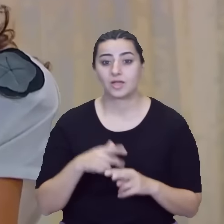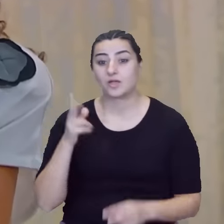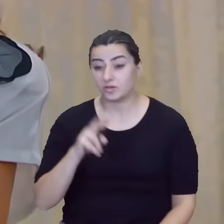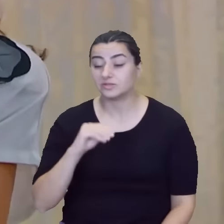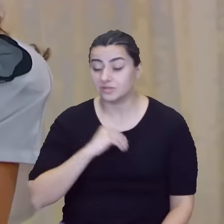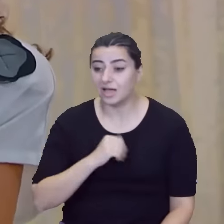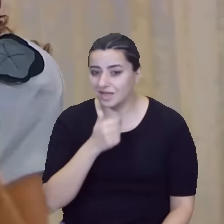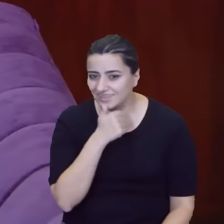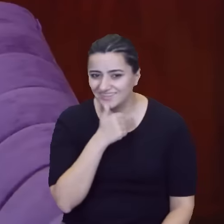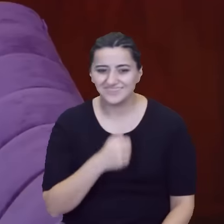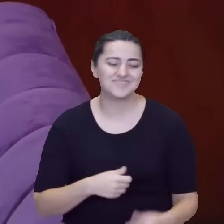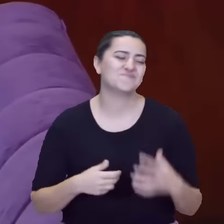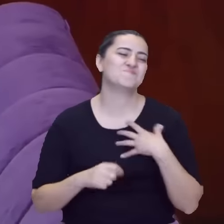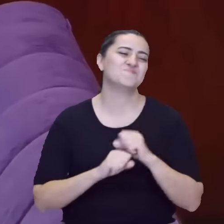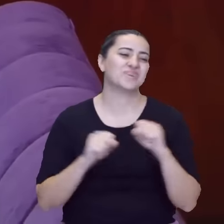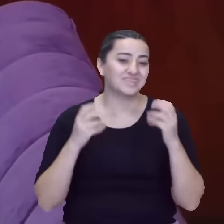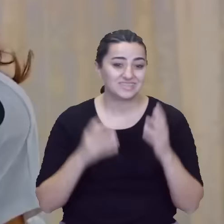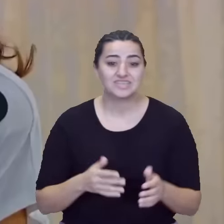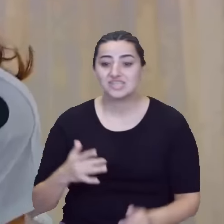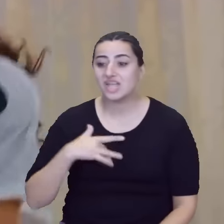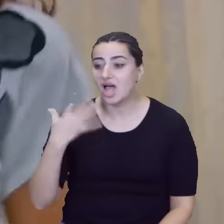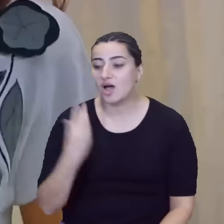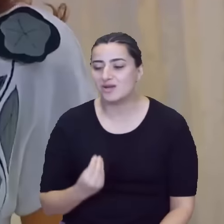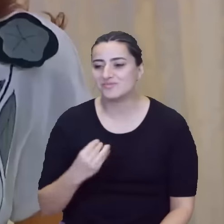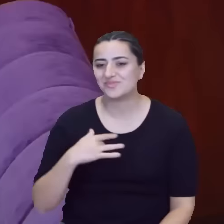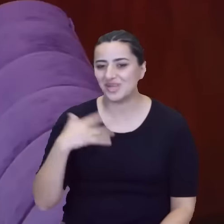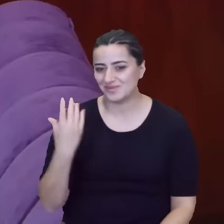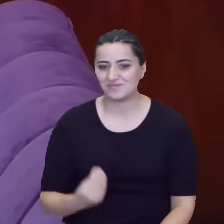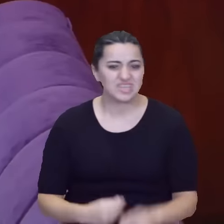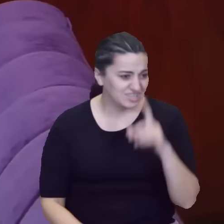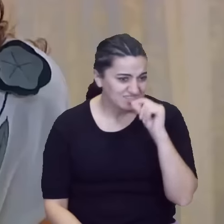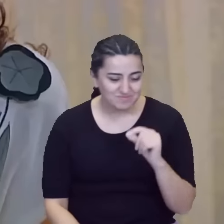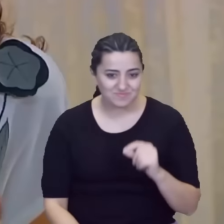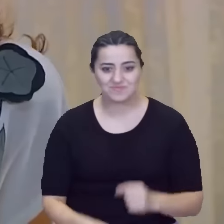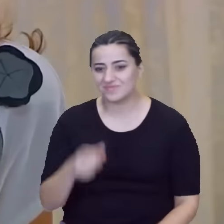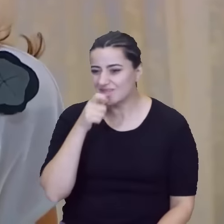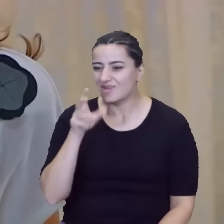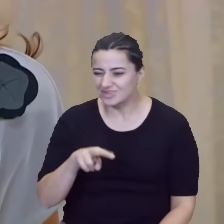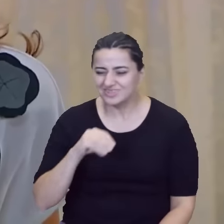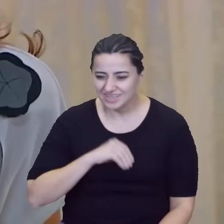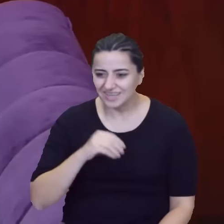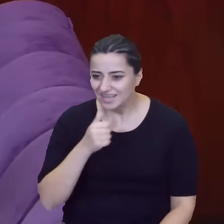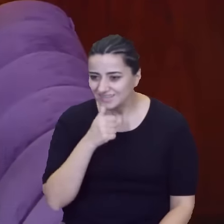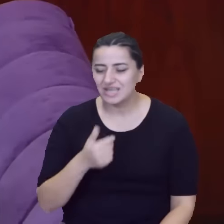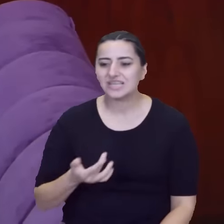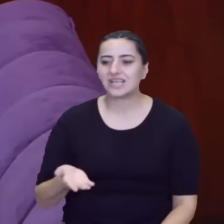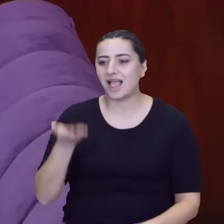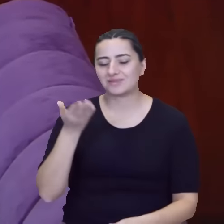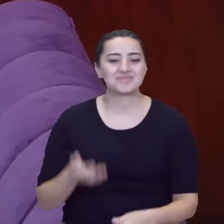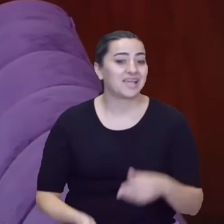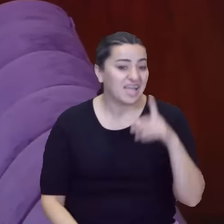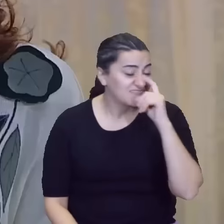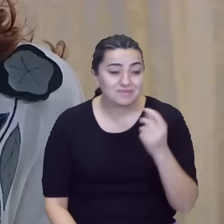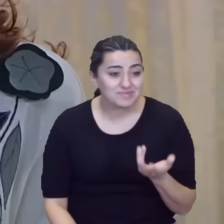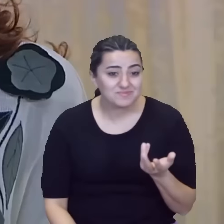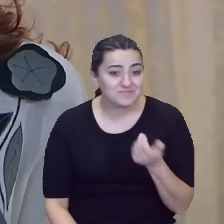Öldü sandıkları adam. Ya çatlatırsın adamı Gülden. Ay canlanmış. Ne? Adam canlanmış. Kim? Kahvede öldü sandıkları adam onu vardı ya. Onu anladım. Adam canlanmış.